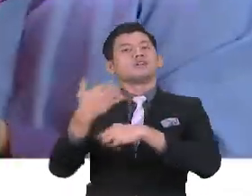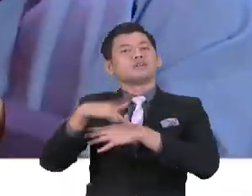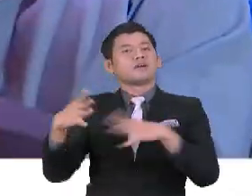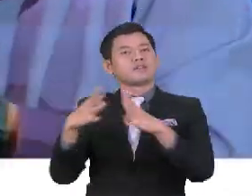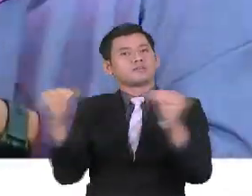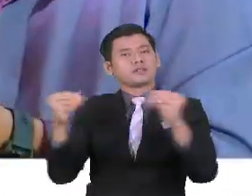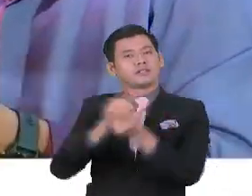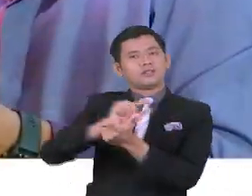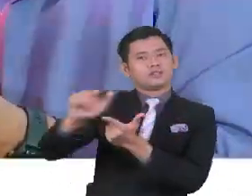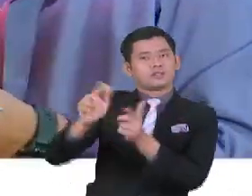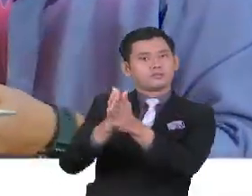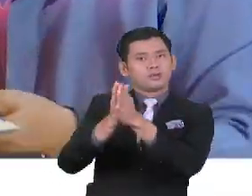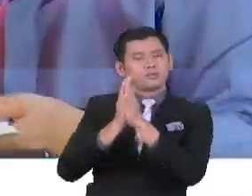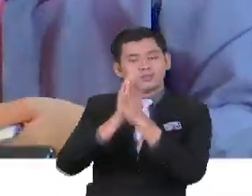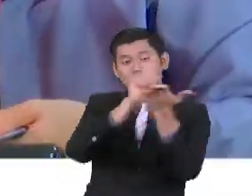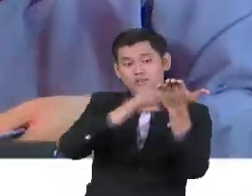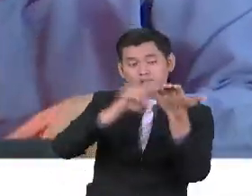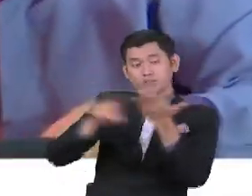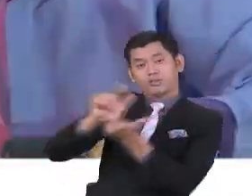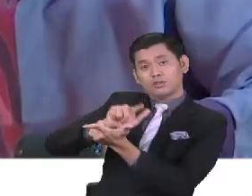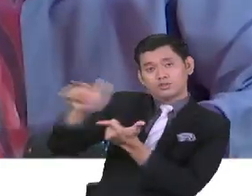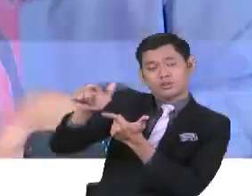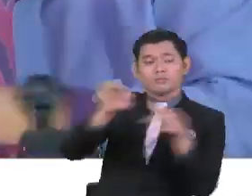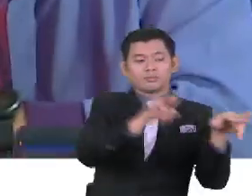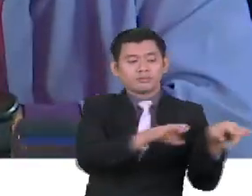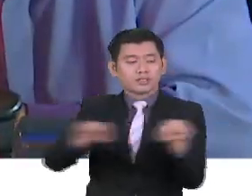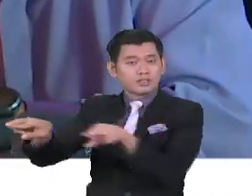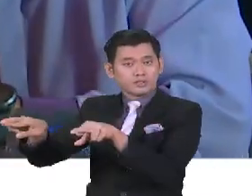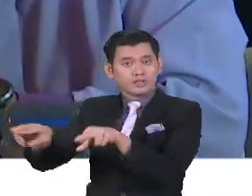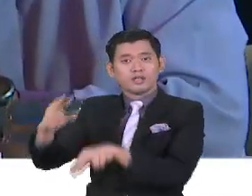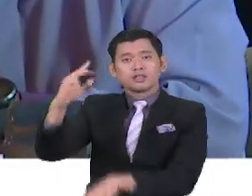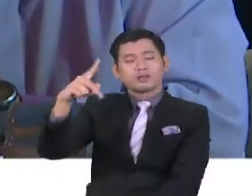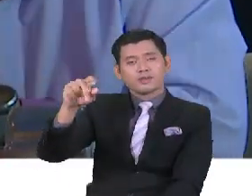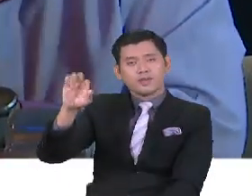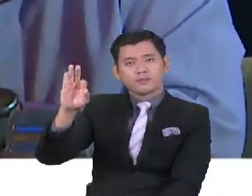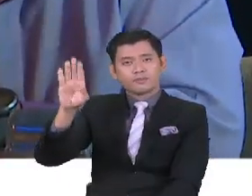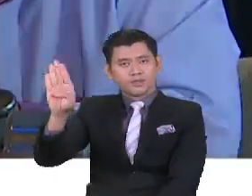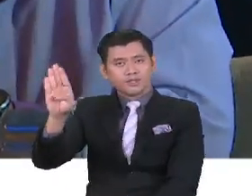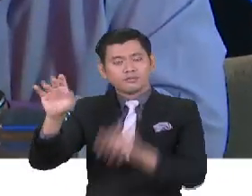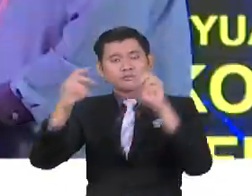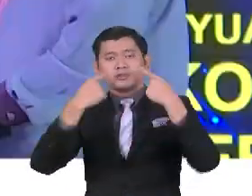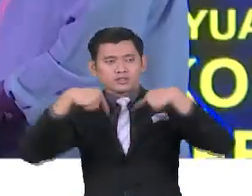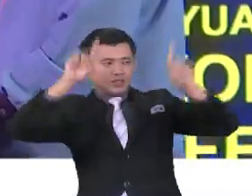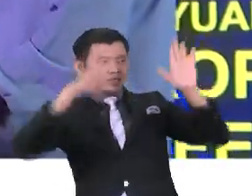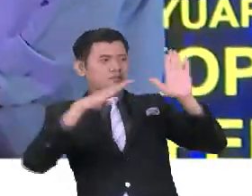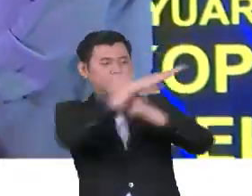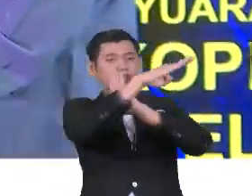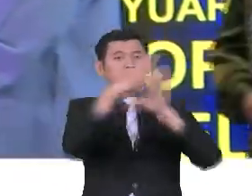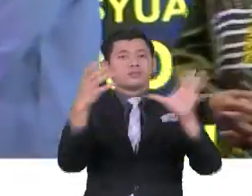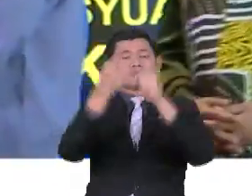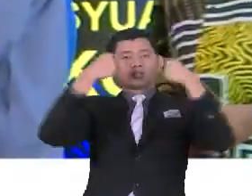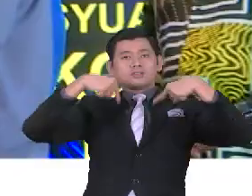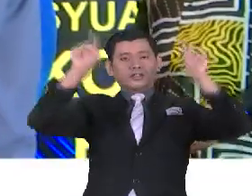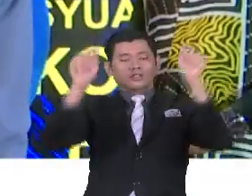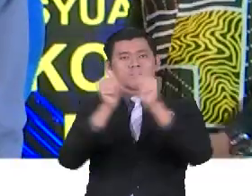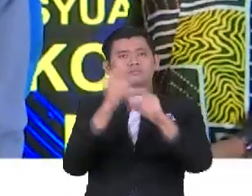mendapat kebenaran bagi permohonan semakan kelulusan merancang. KPFB kini berjaya berkembang dan mencipta lebih kejayaan